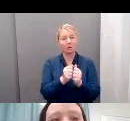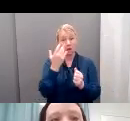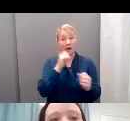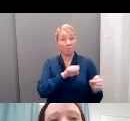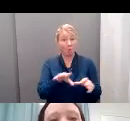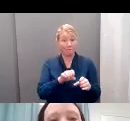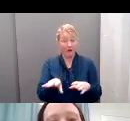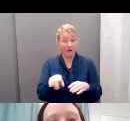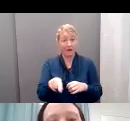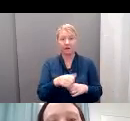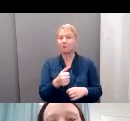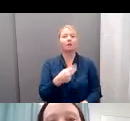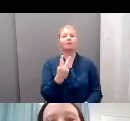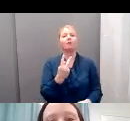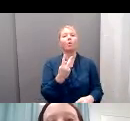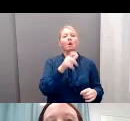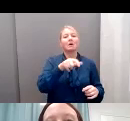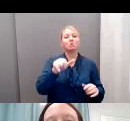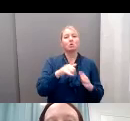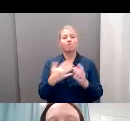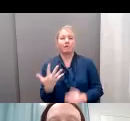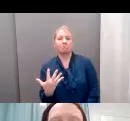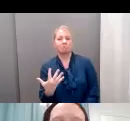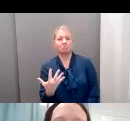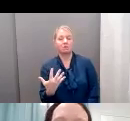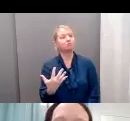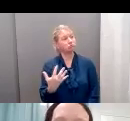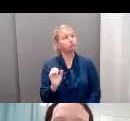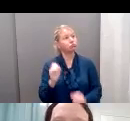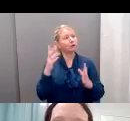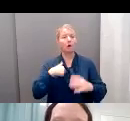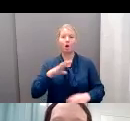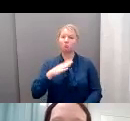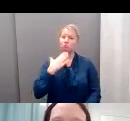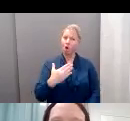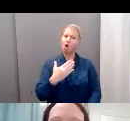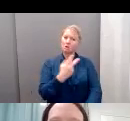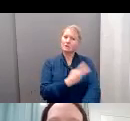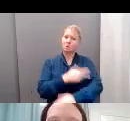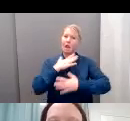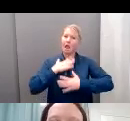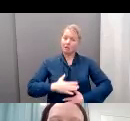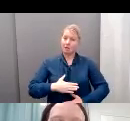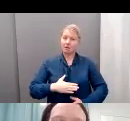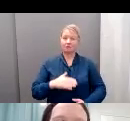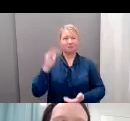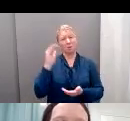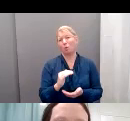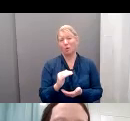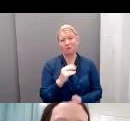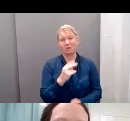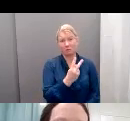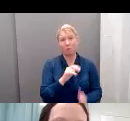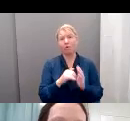Endast 2 av 5 upplever att man har en god sexuell hälsa, vilket är en väldigt låg siffra.